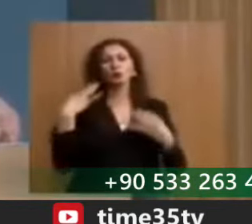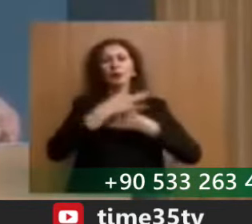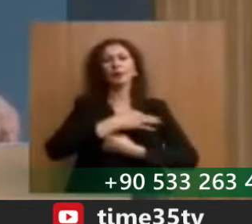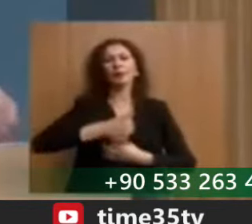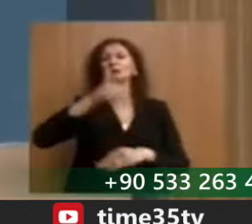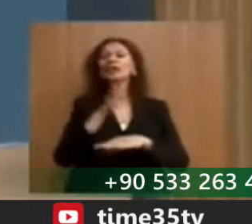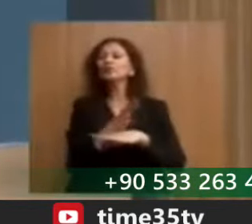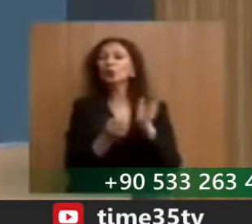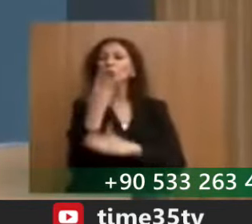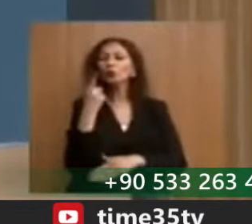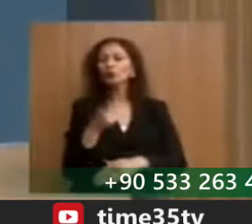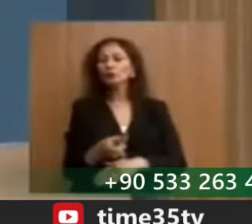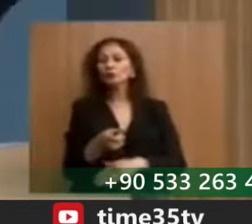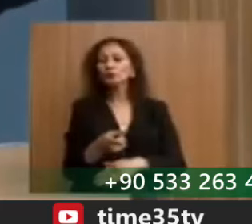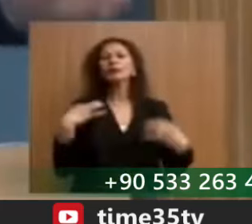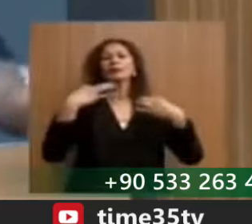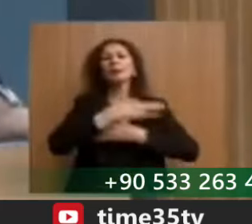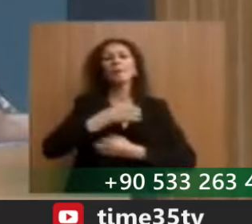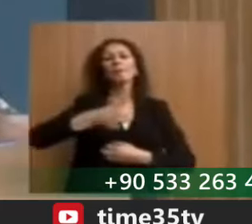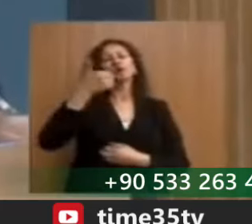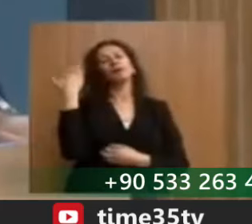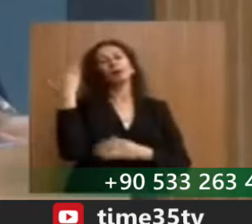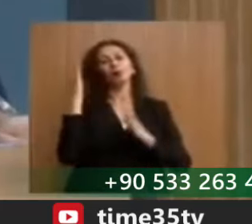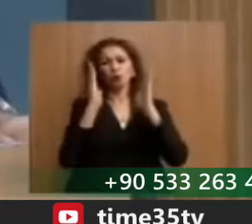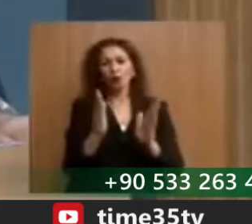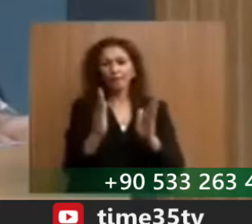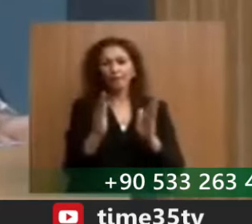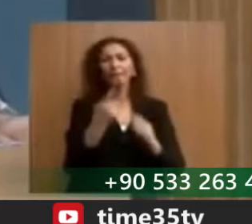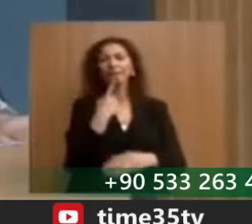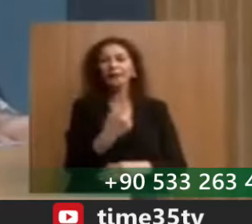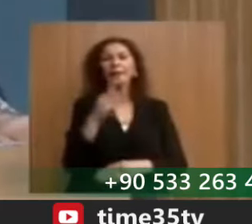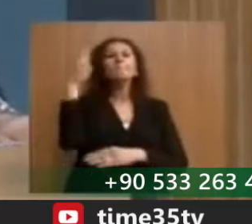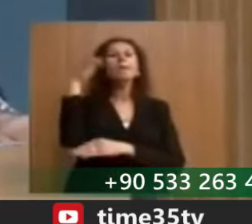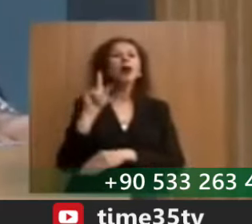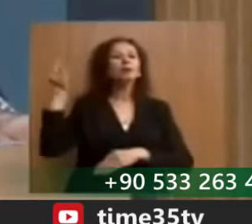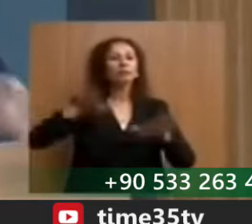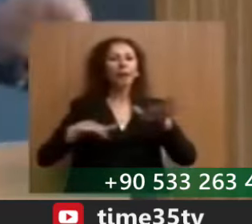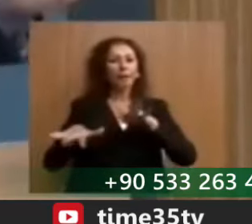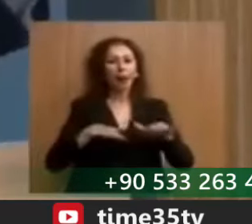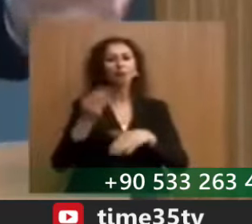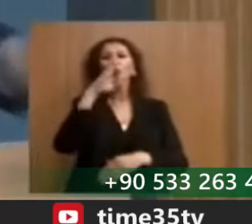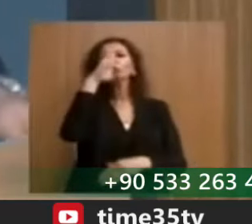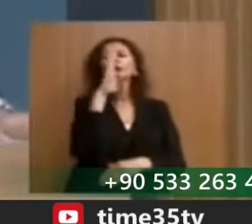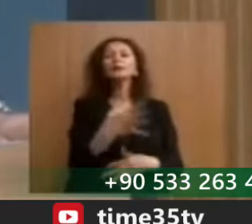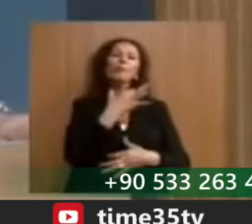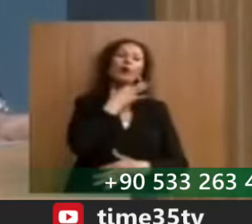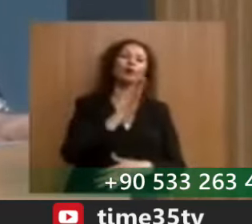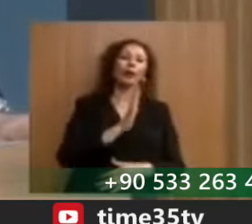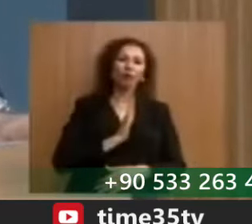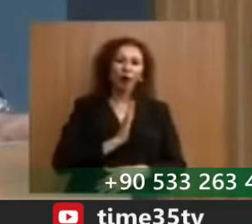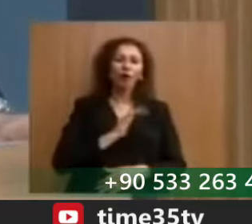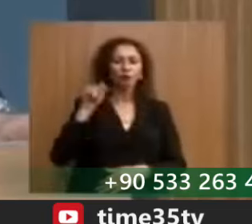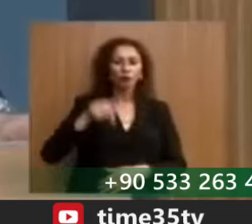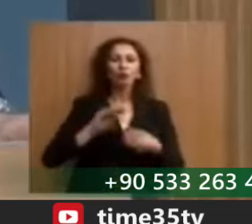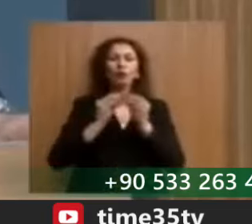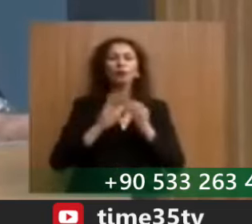Ne için kurduk bunları? Sayın Başkan o dönem dedi ki Bayraklı depremi ciddi bir mağduriyet var ve